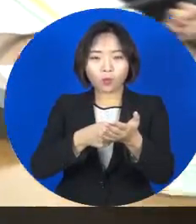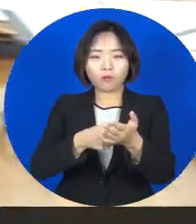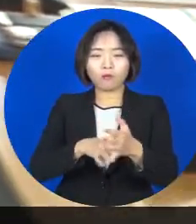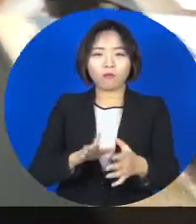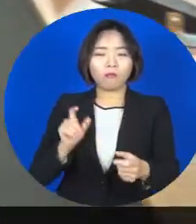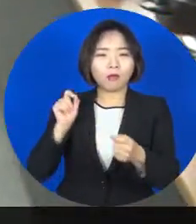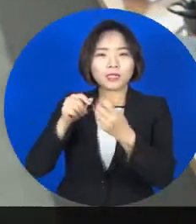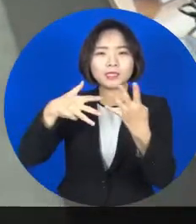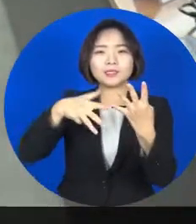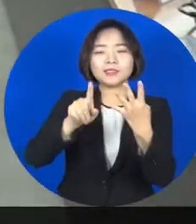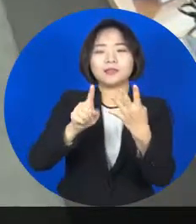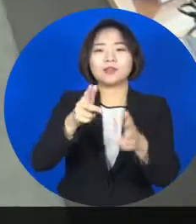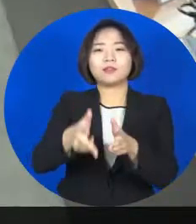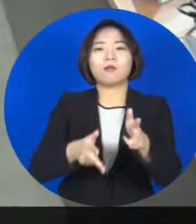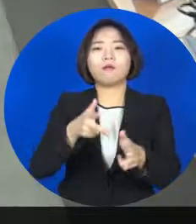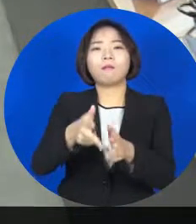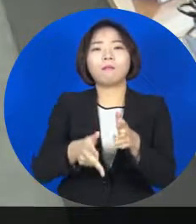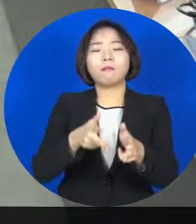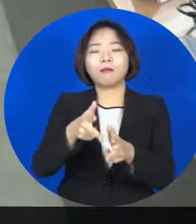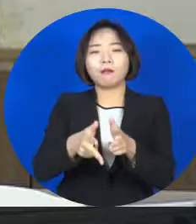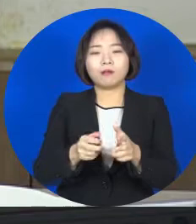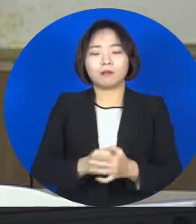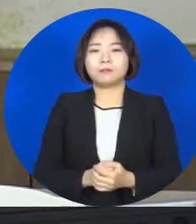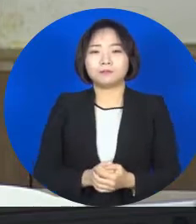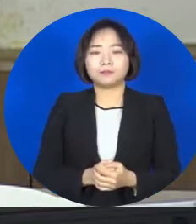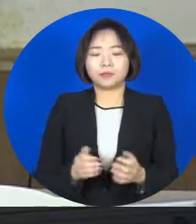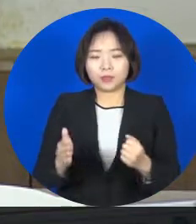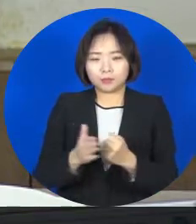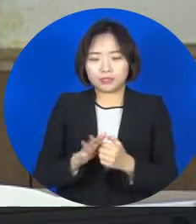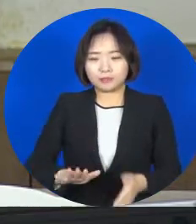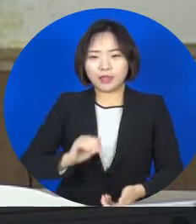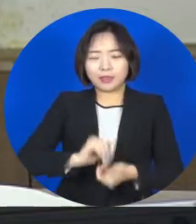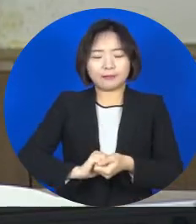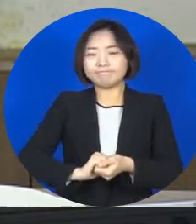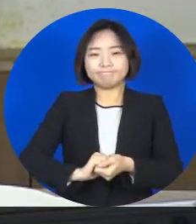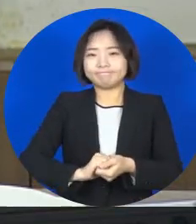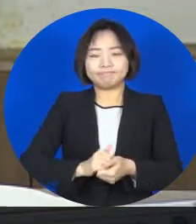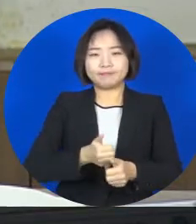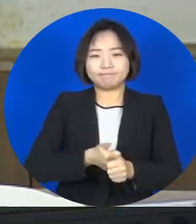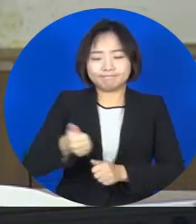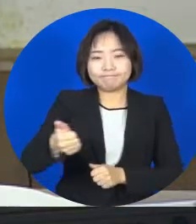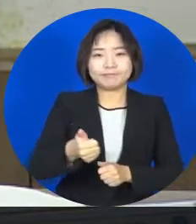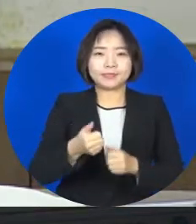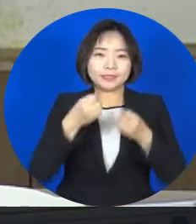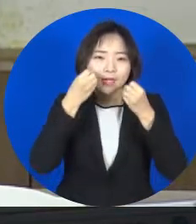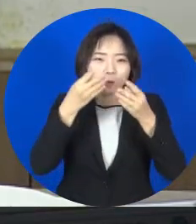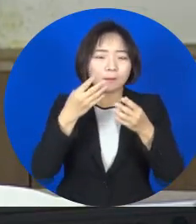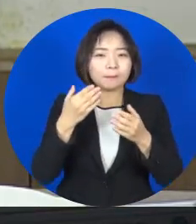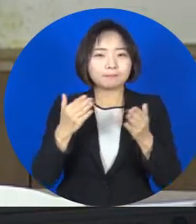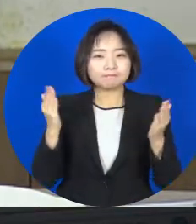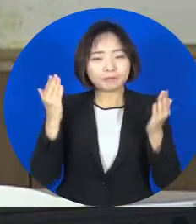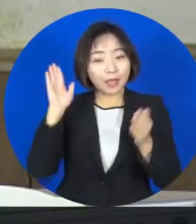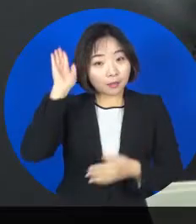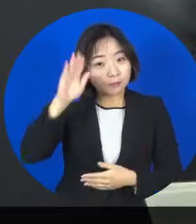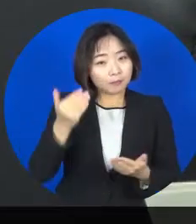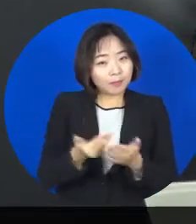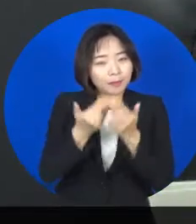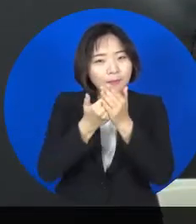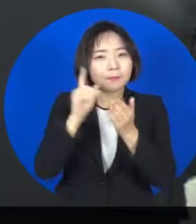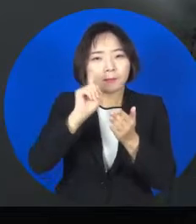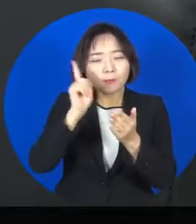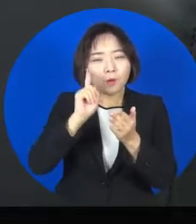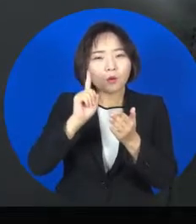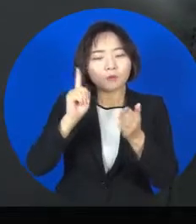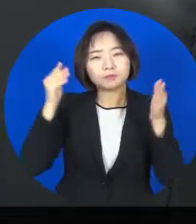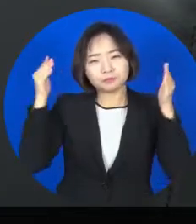디지털 시대로의 전환이 급속히 진행되고 있는 시점에 천안시 산업구조의 한계를 극복하고 새로운 발전 방향을 모색해 미래